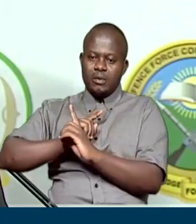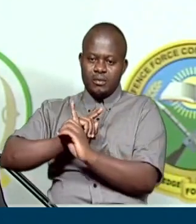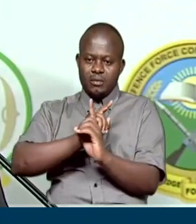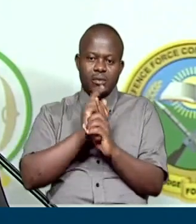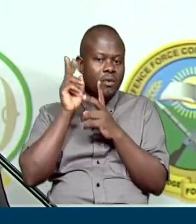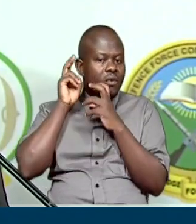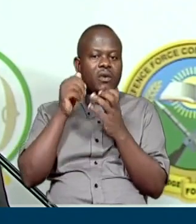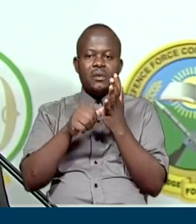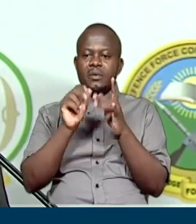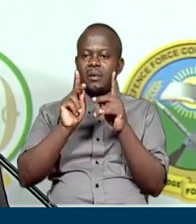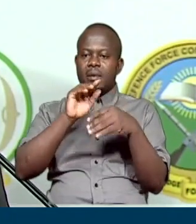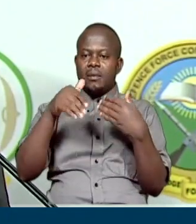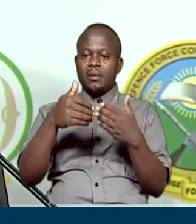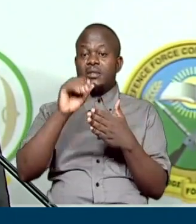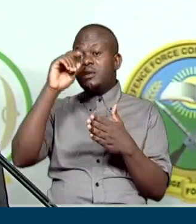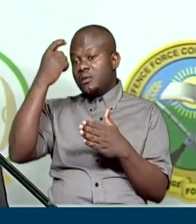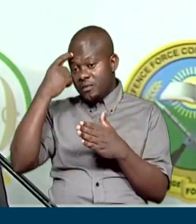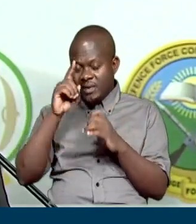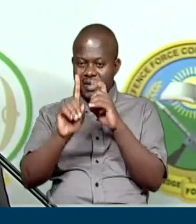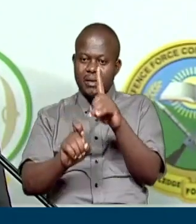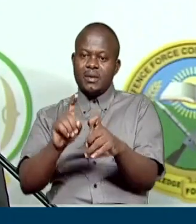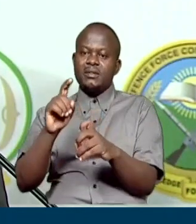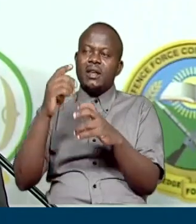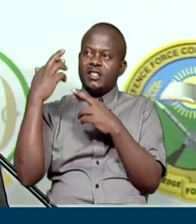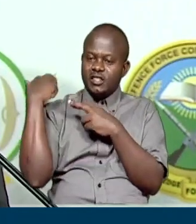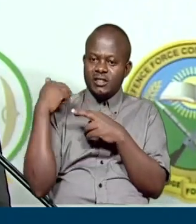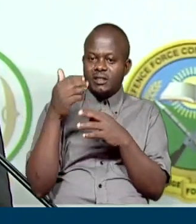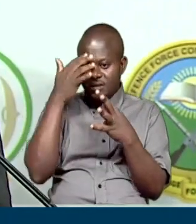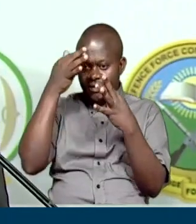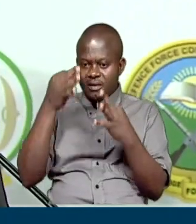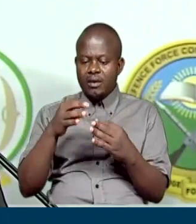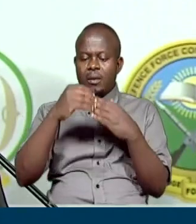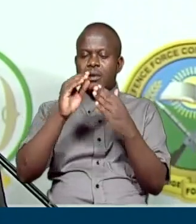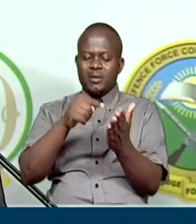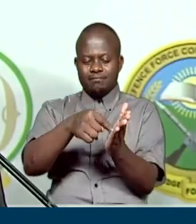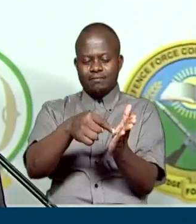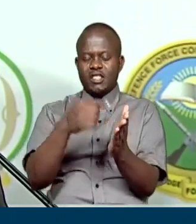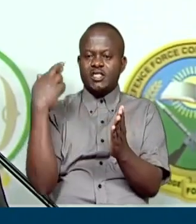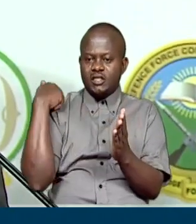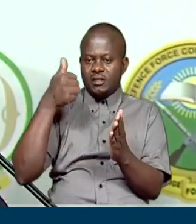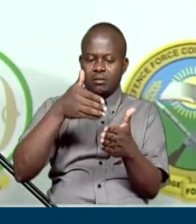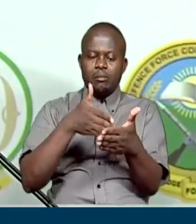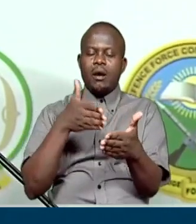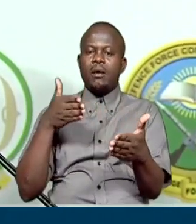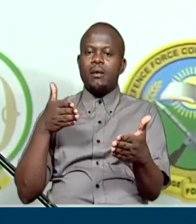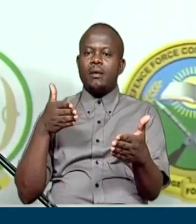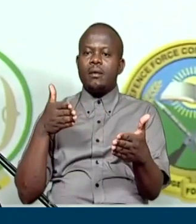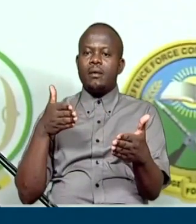ibibazo by'abaturage. Guverinoma ibaza inshingano ikanafatira ibyemezo abayobozi bakaryozwa inshingano bishe.